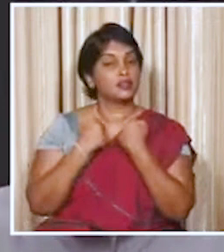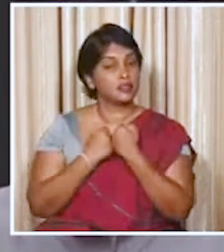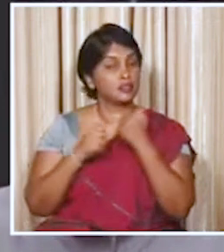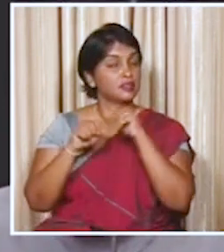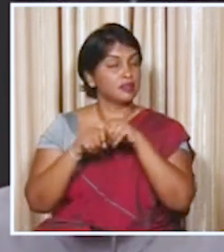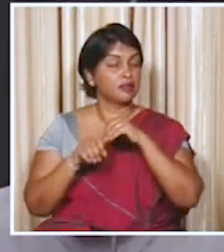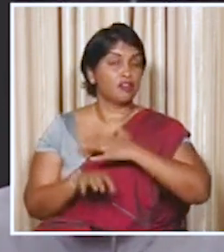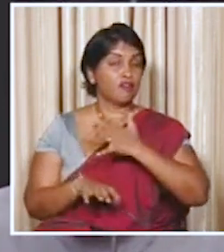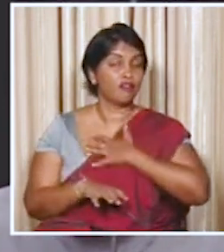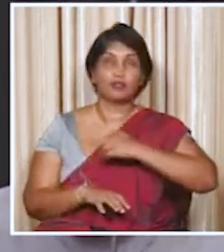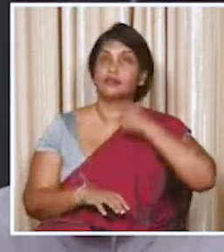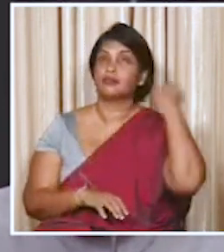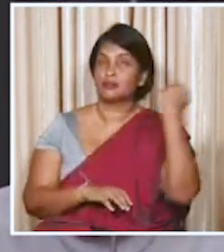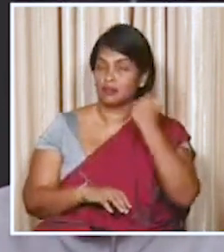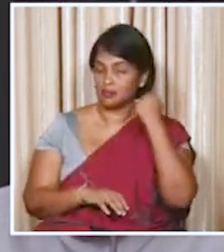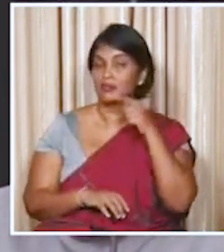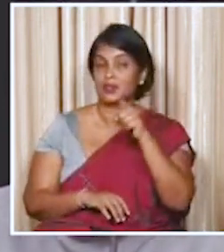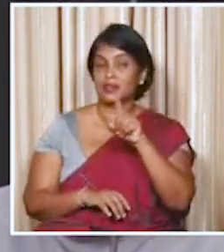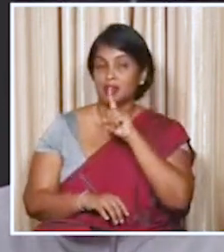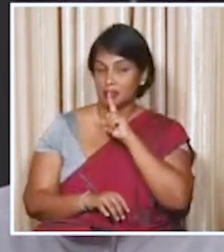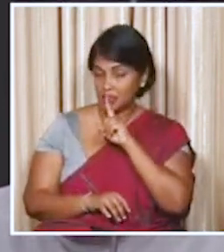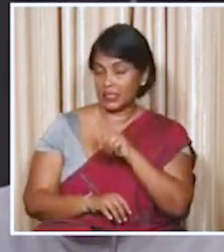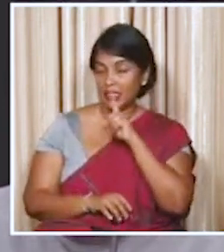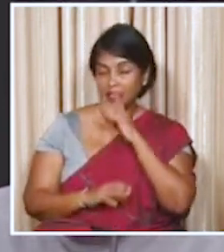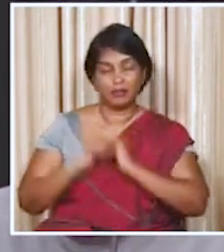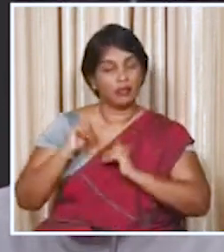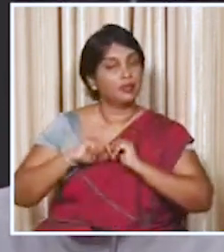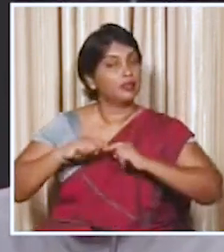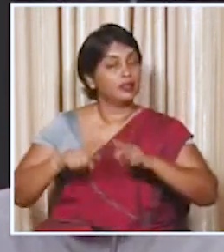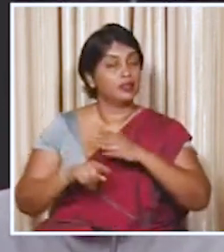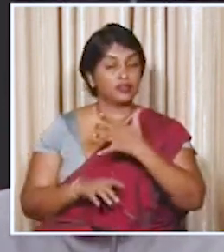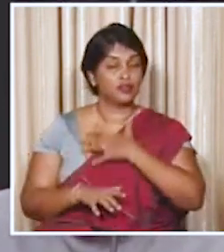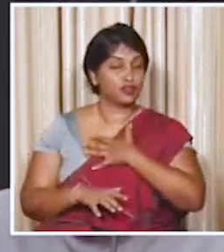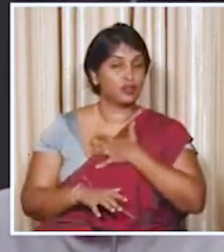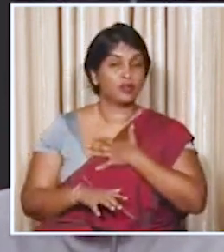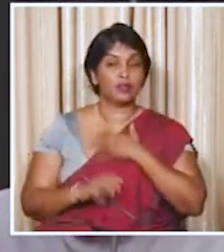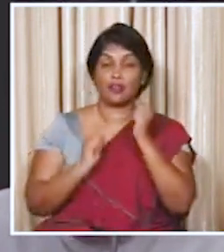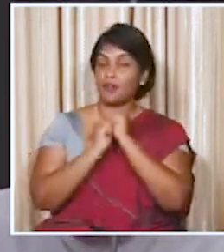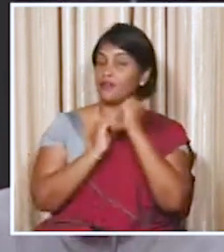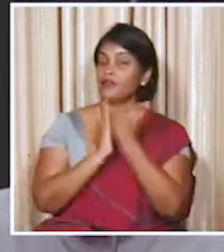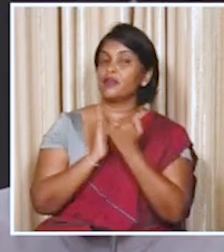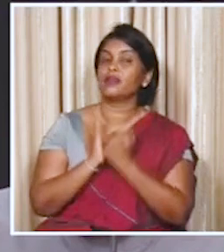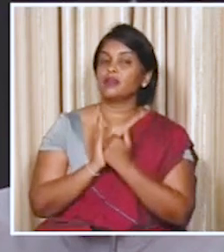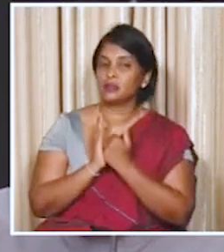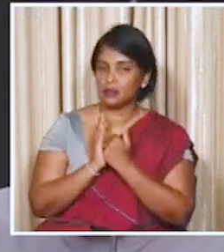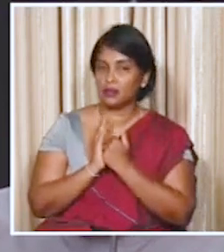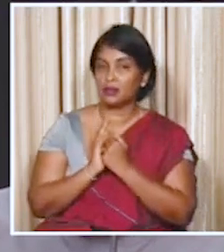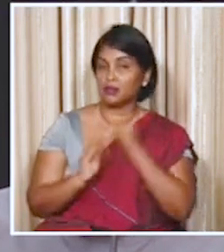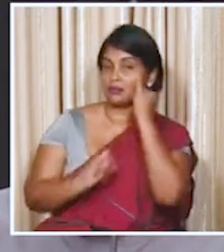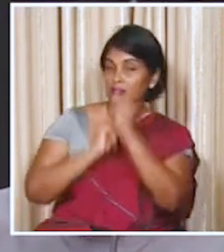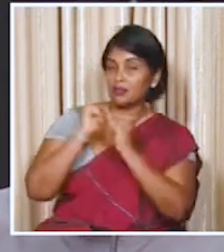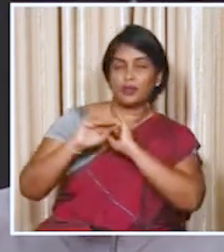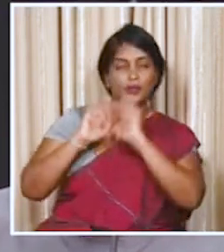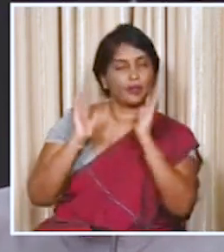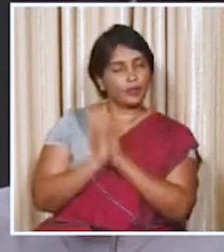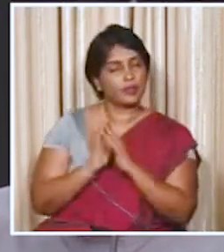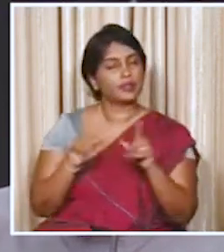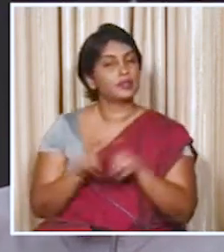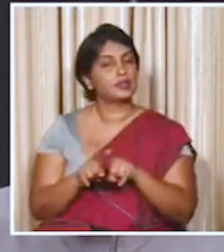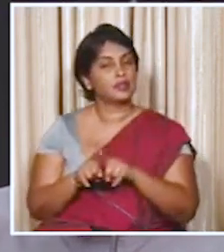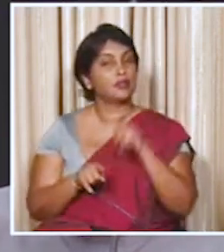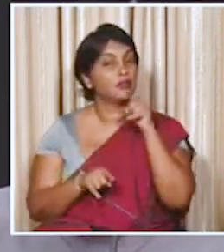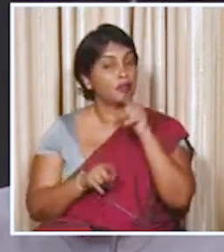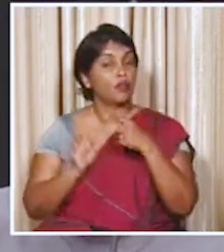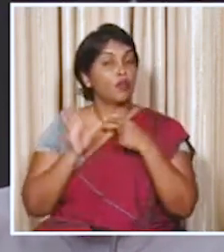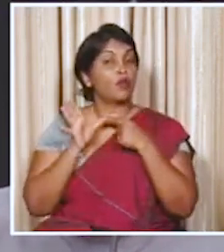tu mila handa naga, hamba obat tu mila geniyan sadde obat tu mila ke weda pelik bela, kue vivecana kerana bagai ema obat tu